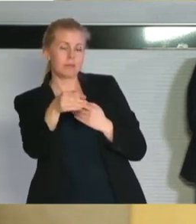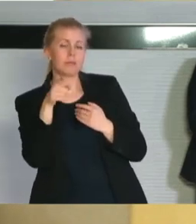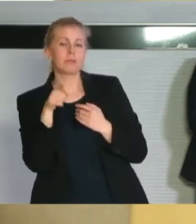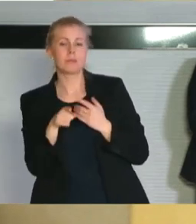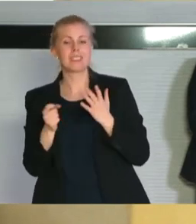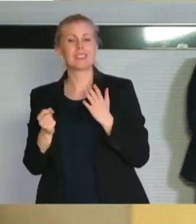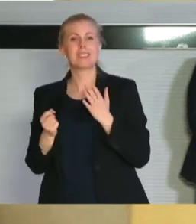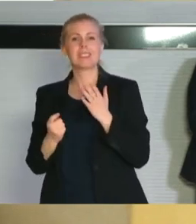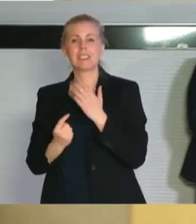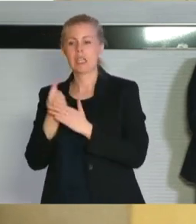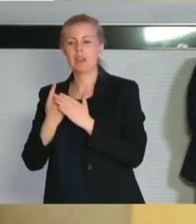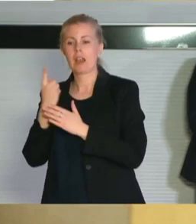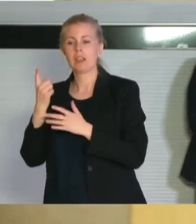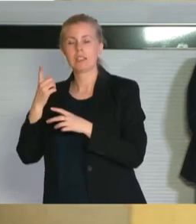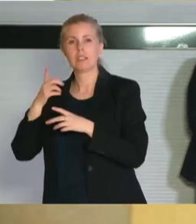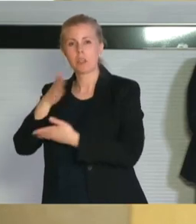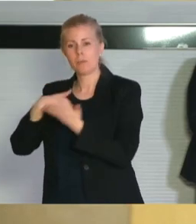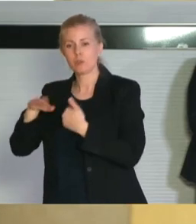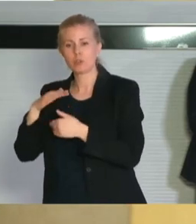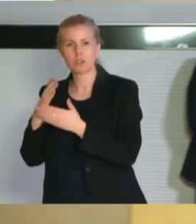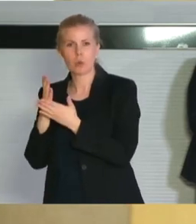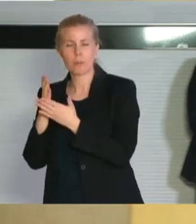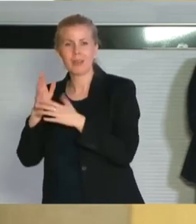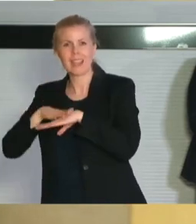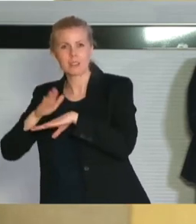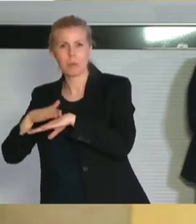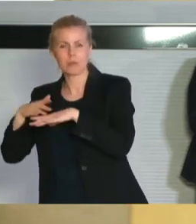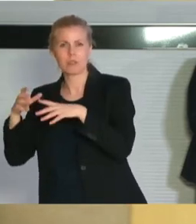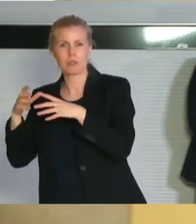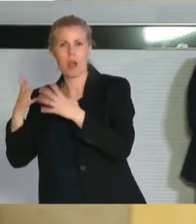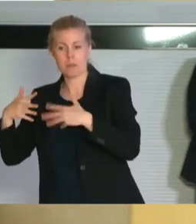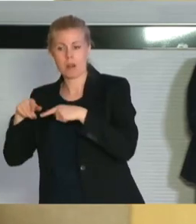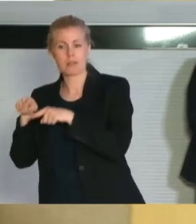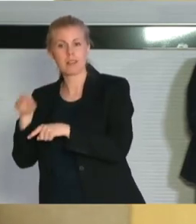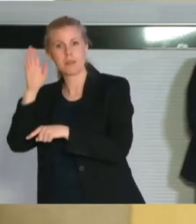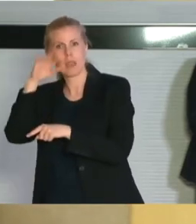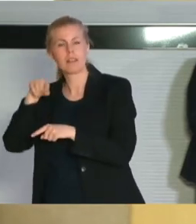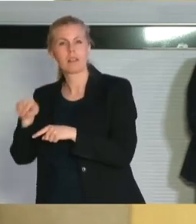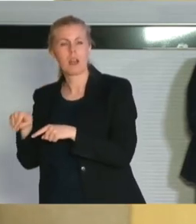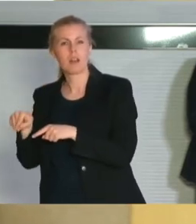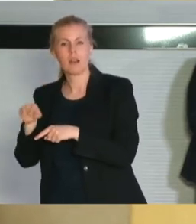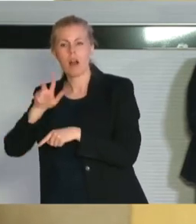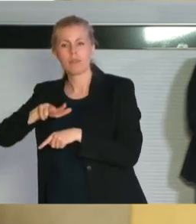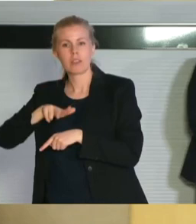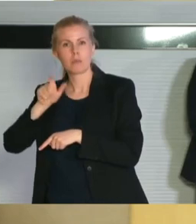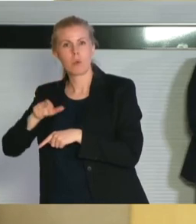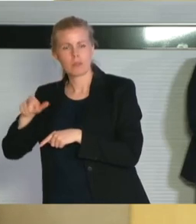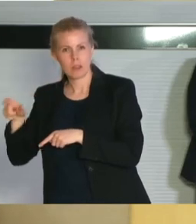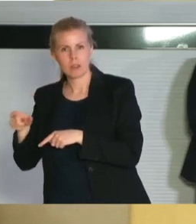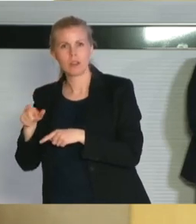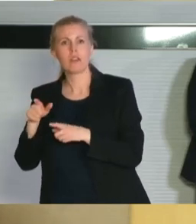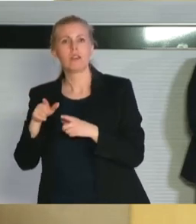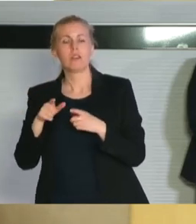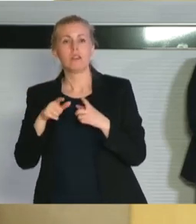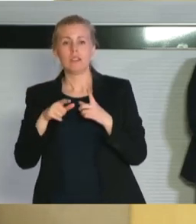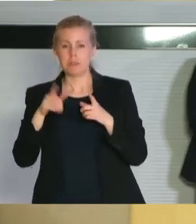kilder i Samfunnssikkerhet og beredskapsdirektoratet, og der mener de altså at 18 måneder fra utbruddet i Kina så bør Norge fortsatt holde